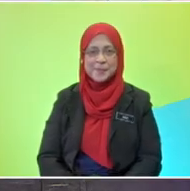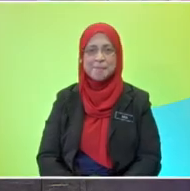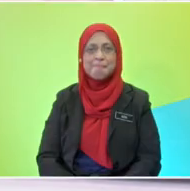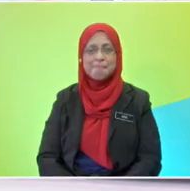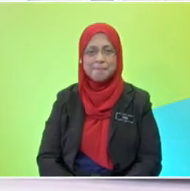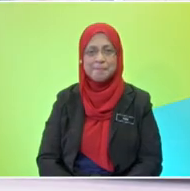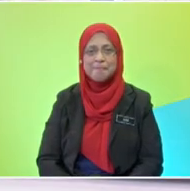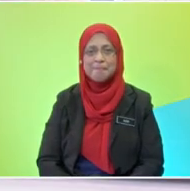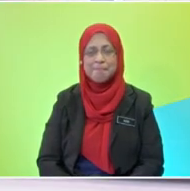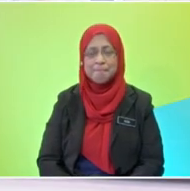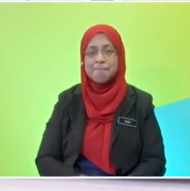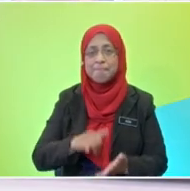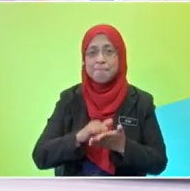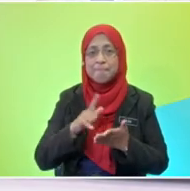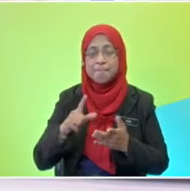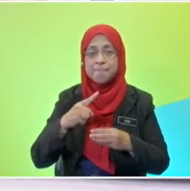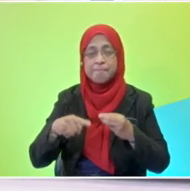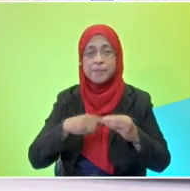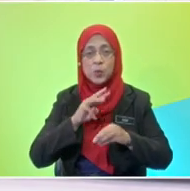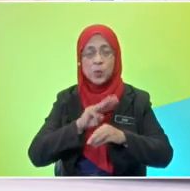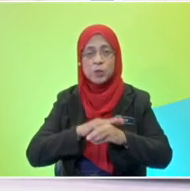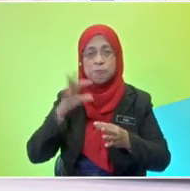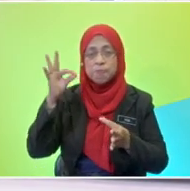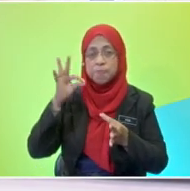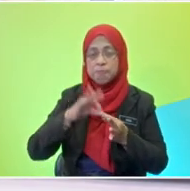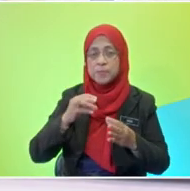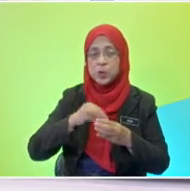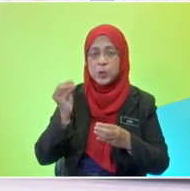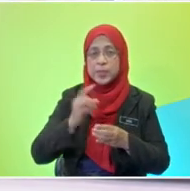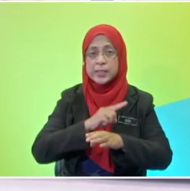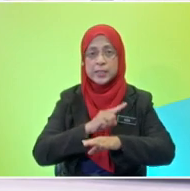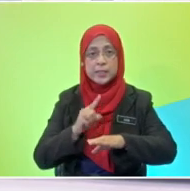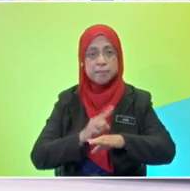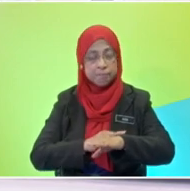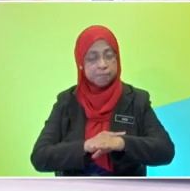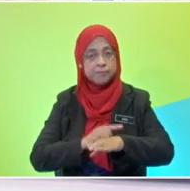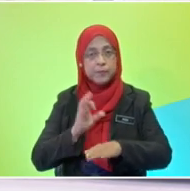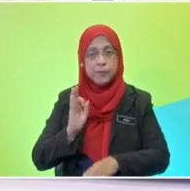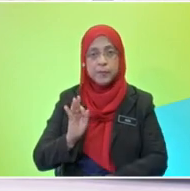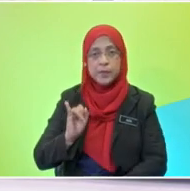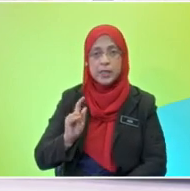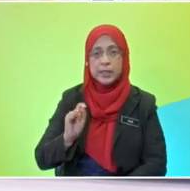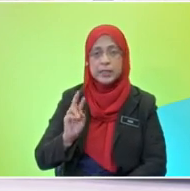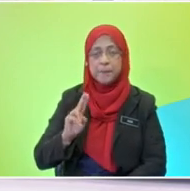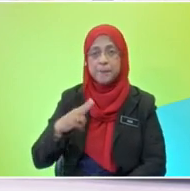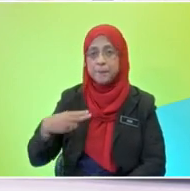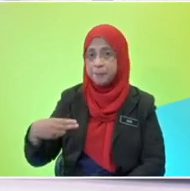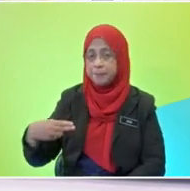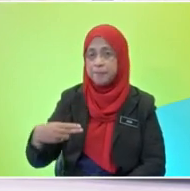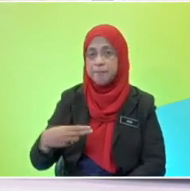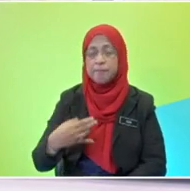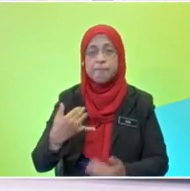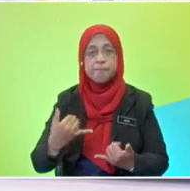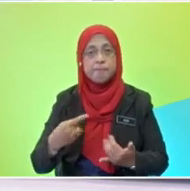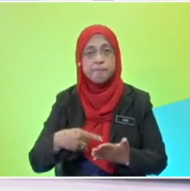penjelasan berkenaan dengan waktu mengeluarkan zakat fitrah dan syarat wajib zakat fitrah Jadi sekarang